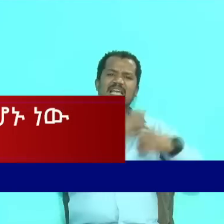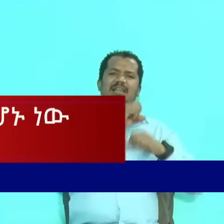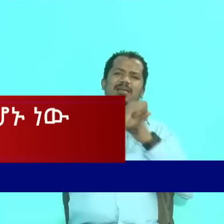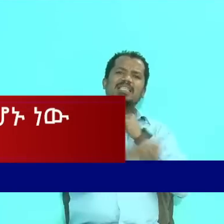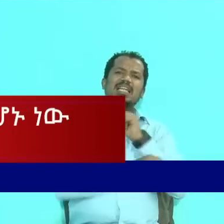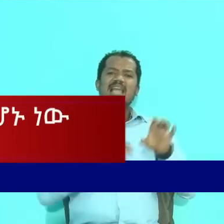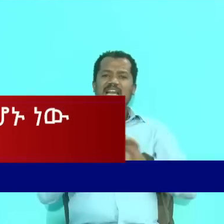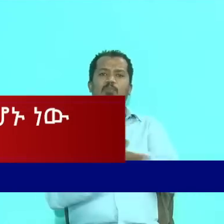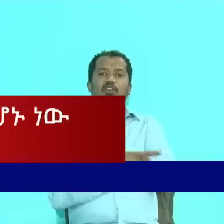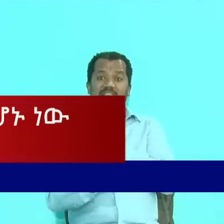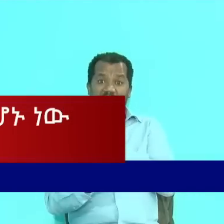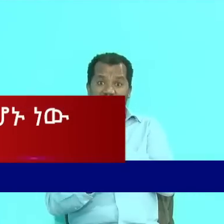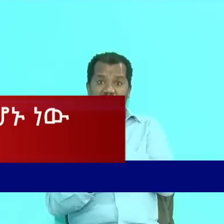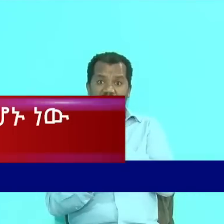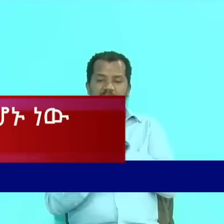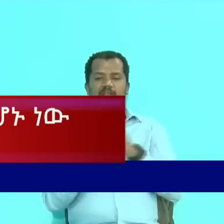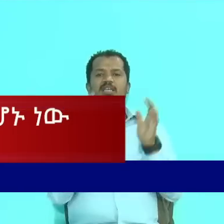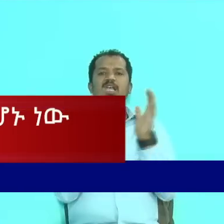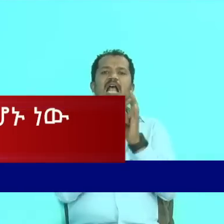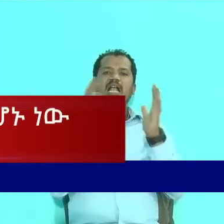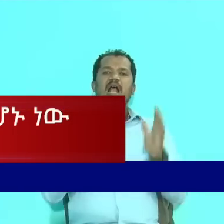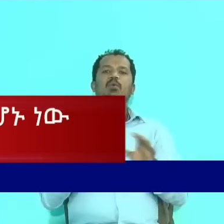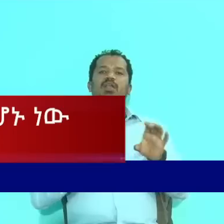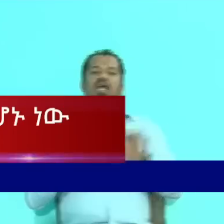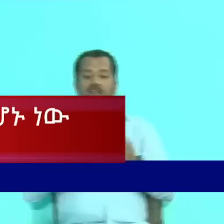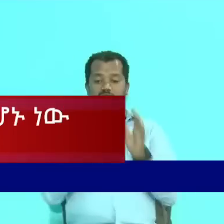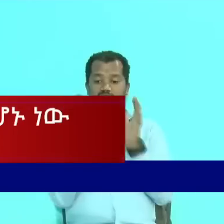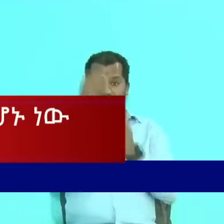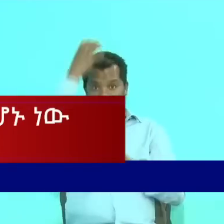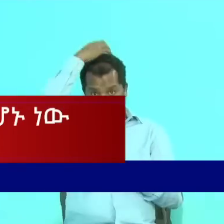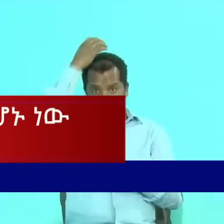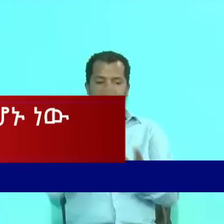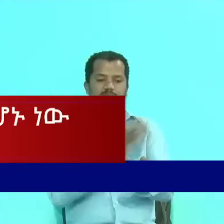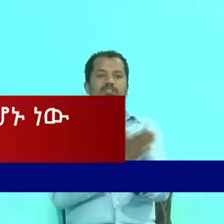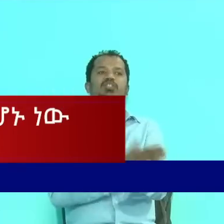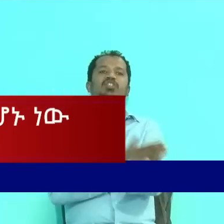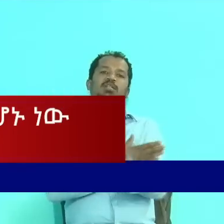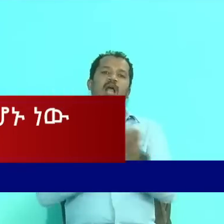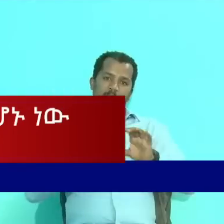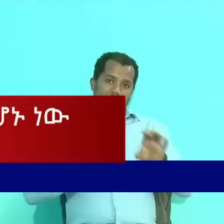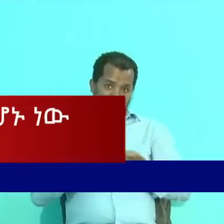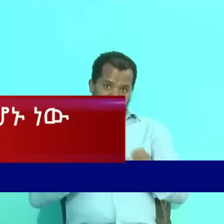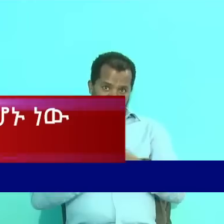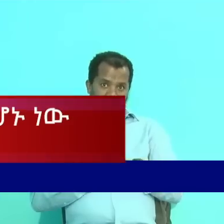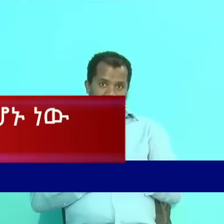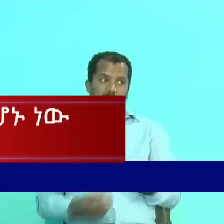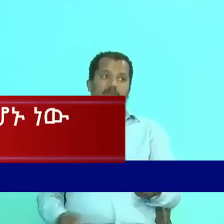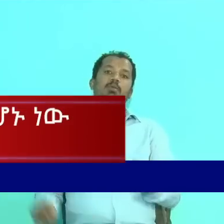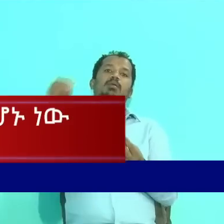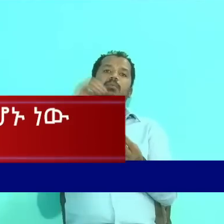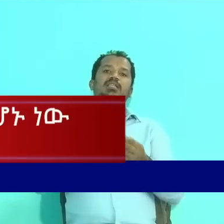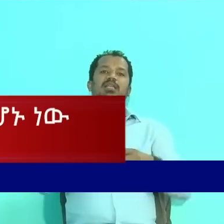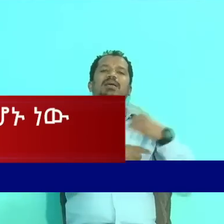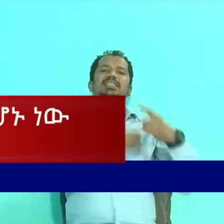መሰረት ያደረገ ፖለቲካን ህጋዊ ያደረገውን ህገ መንግስት እንዲሻሻል ማድረግ ነው። በተጨማሪ